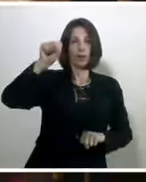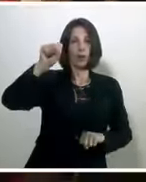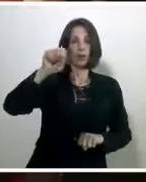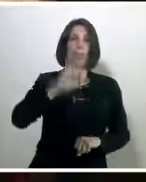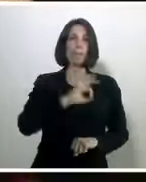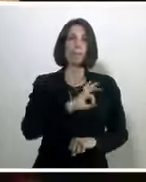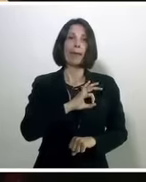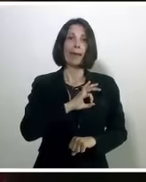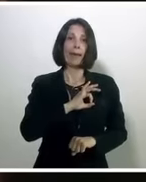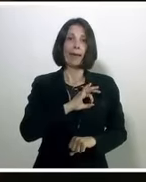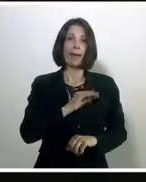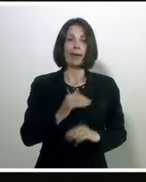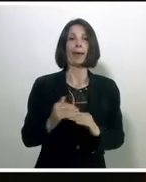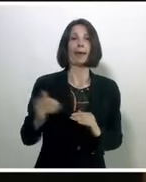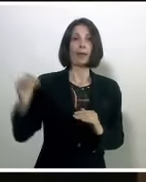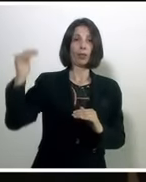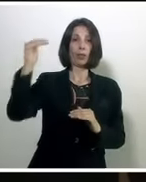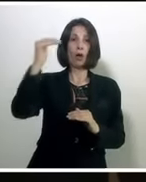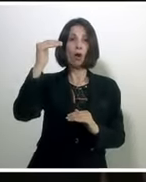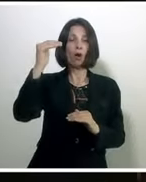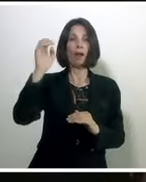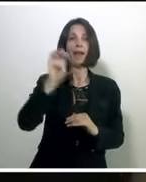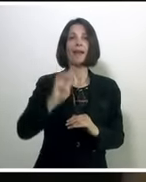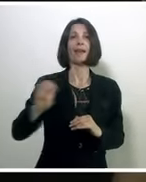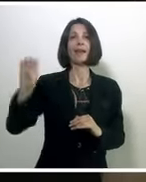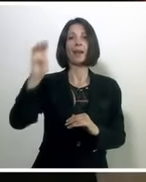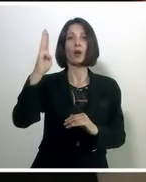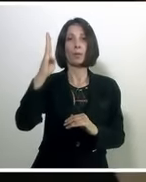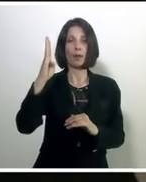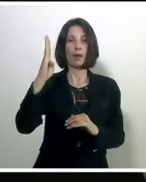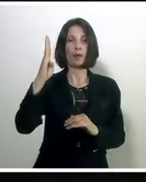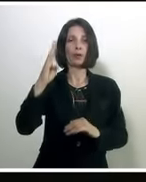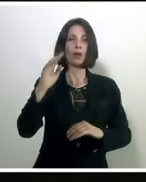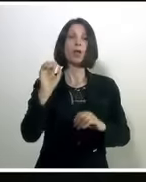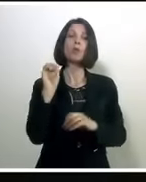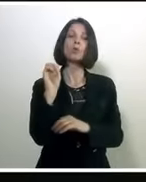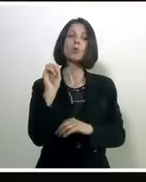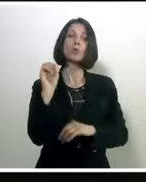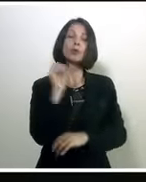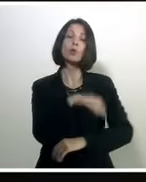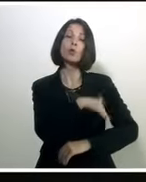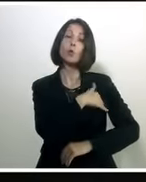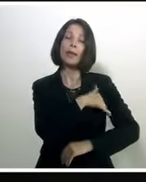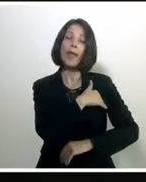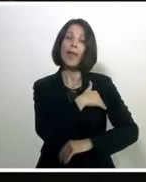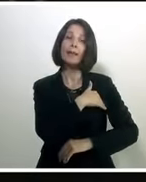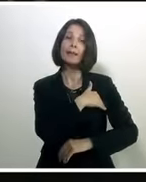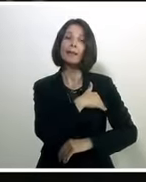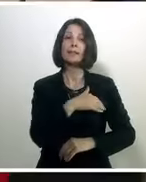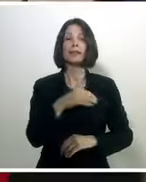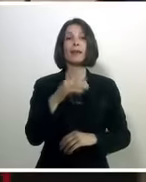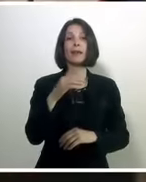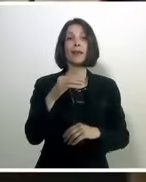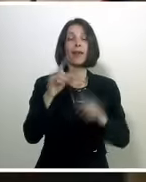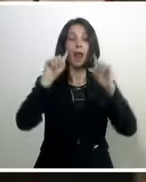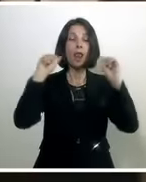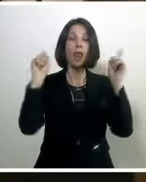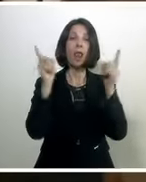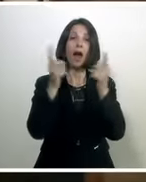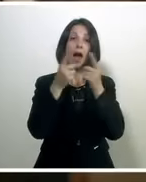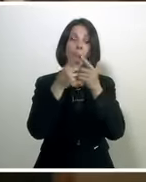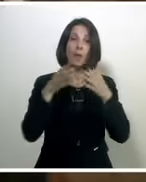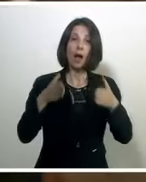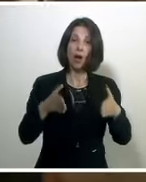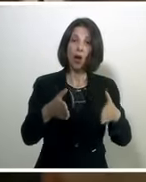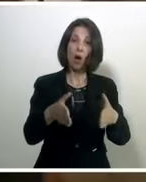Enrico Berlinguer già studente nel corso di laurea in giurisprudenza di questo Ateneo invitiamo la